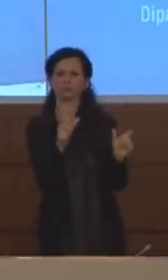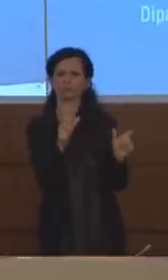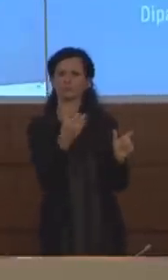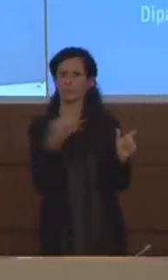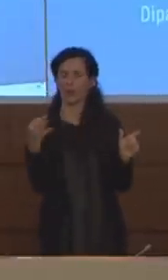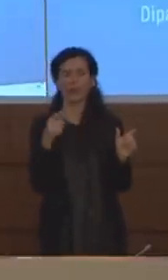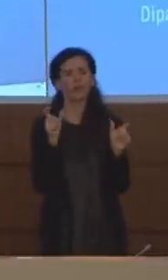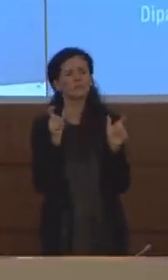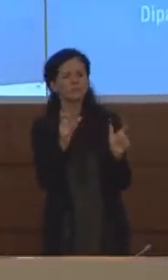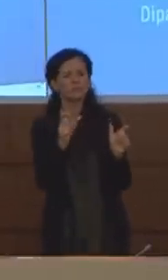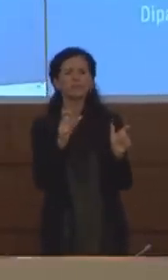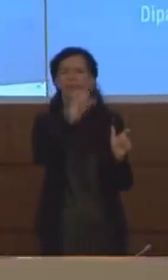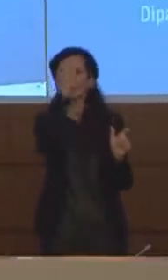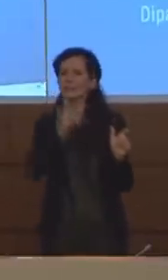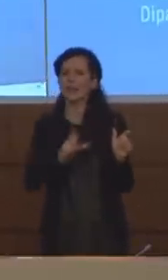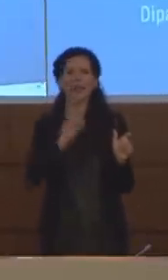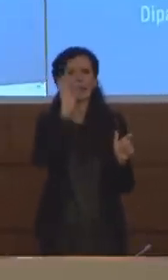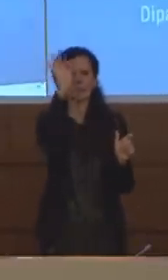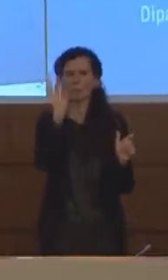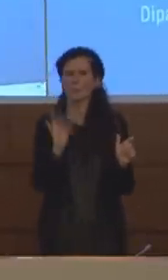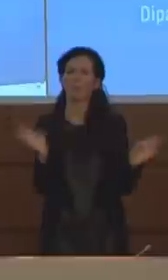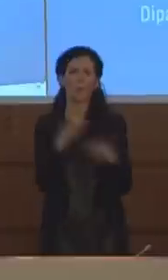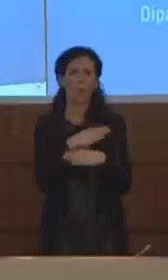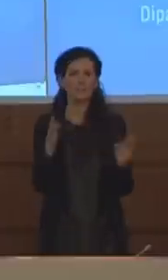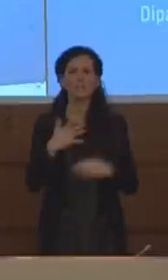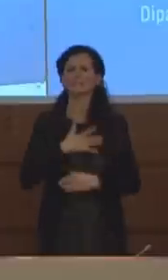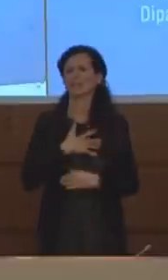le latitudini e per tutte le classi di età